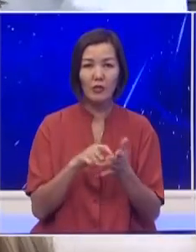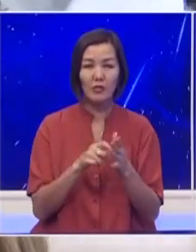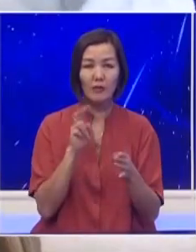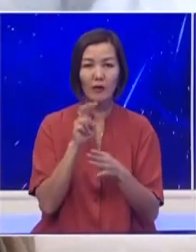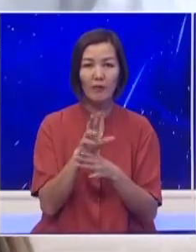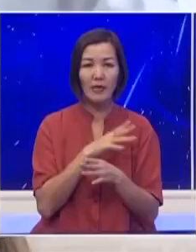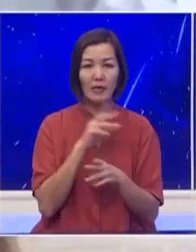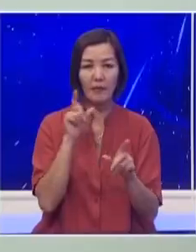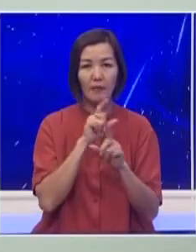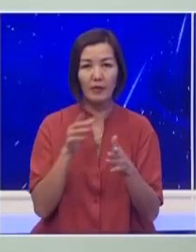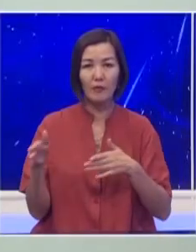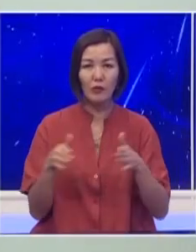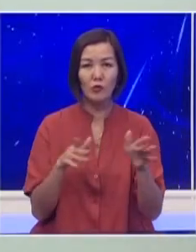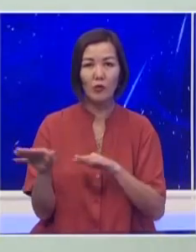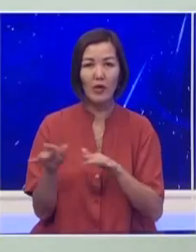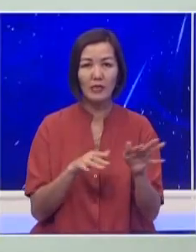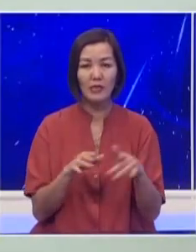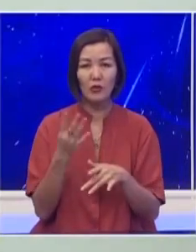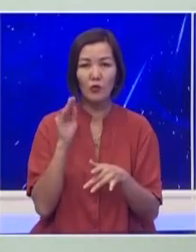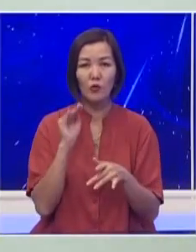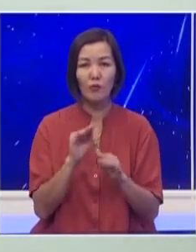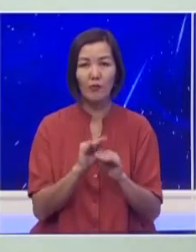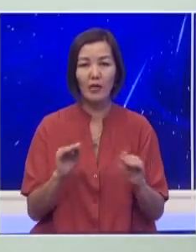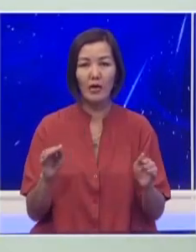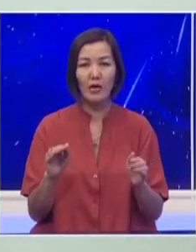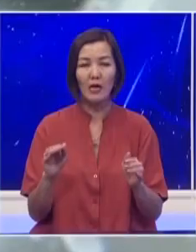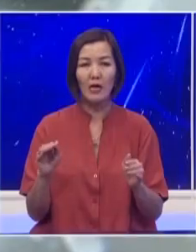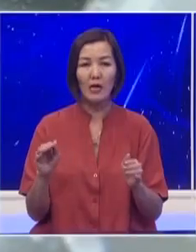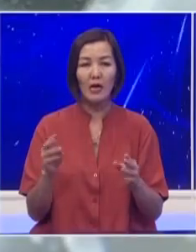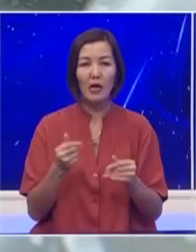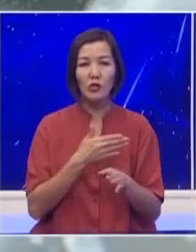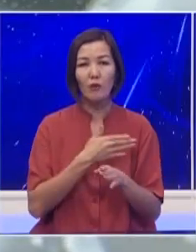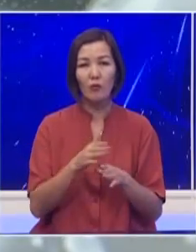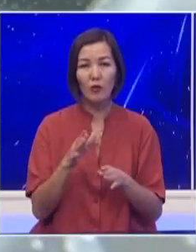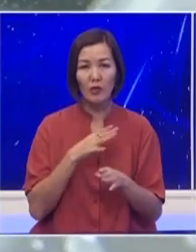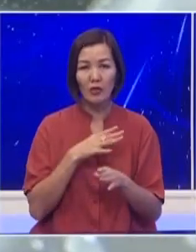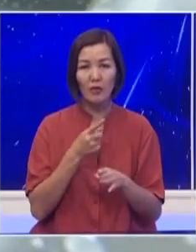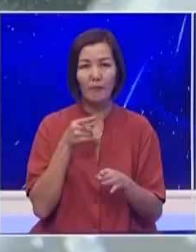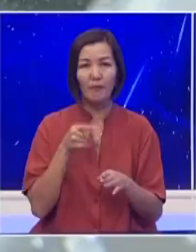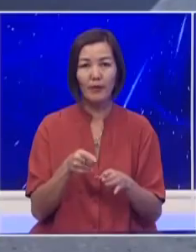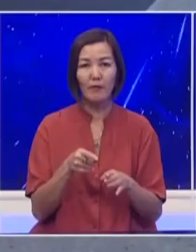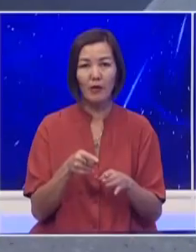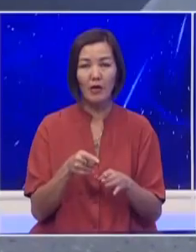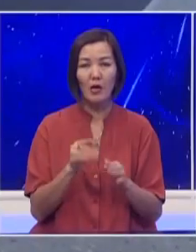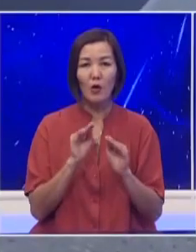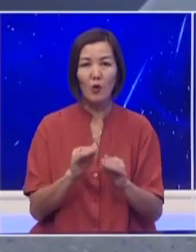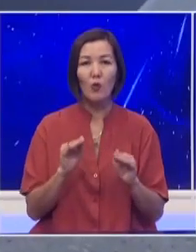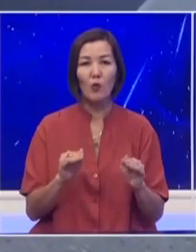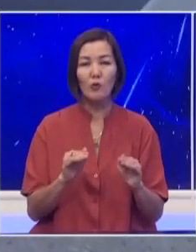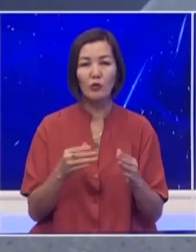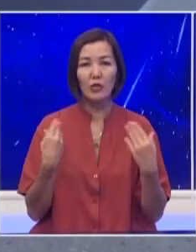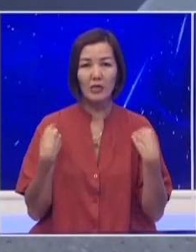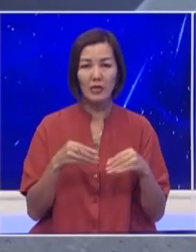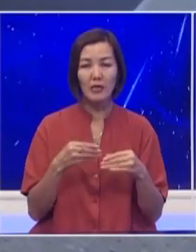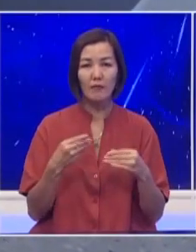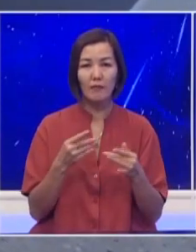Ал мектепке жол акциясы аясында аудан бойынша 4 мың балаға арнайы қаражат бөлінген. Тағы 1 мыңға жуығы оқушы